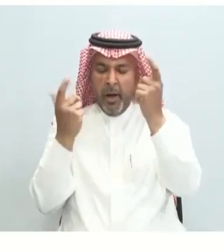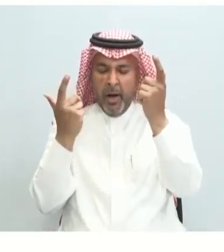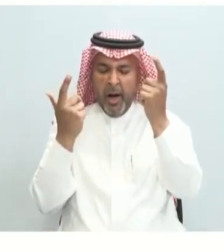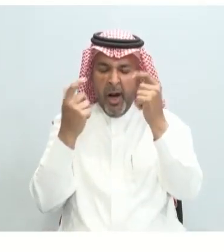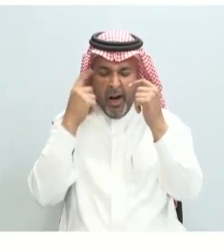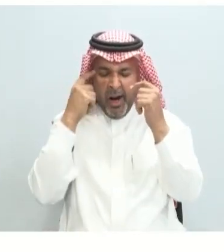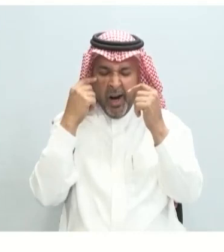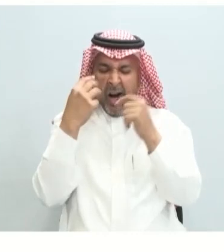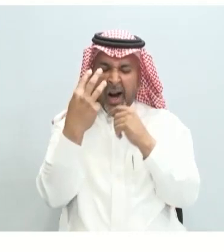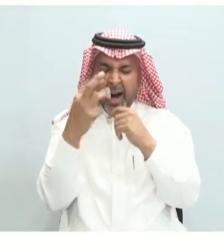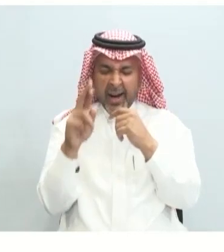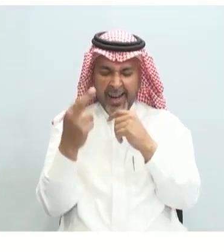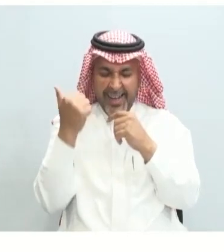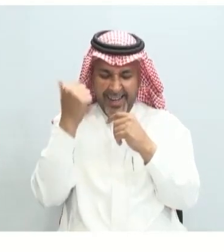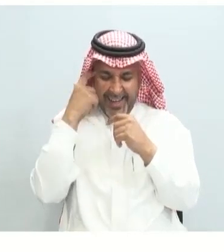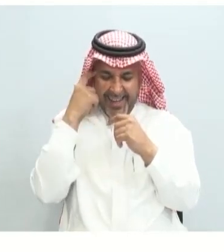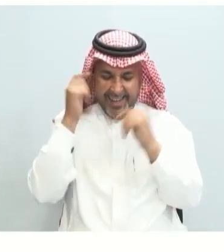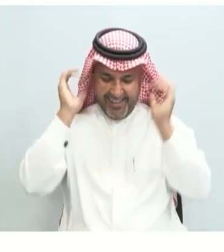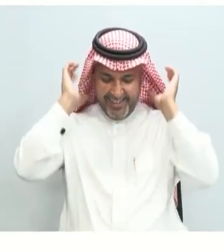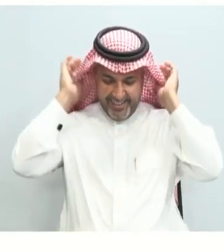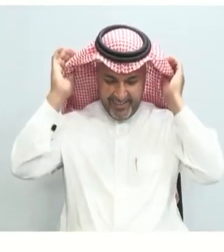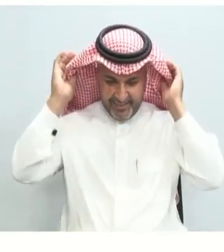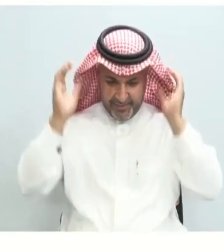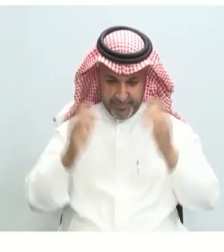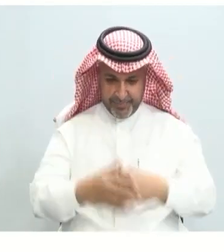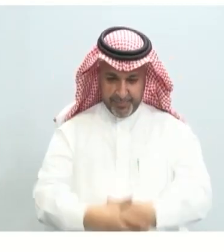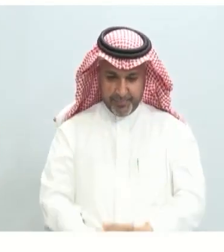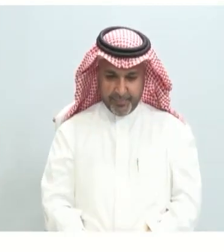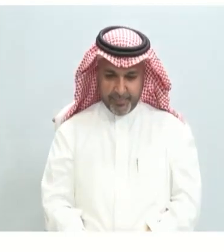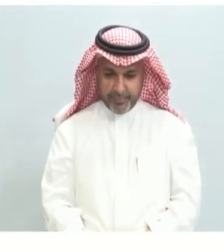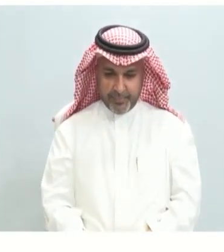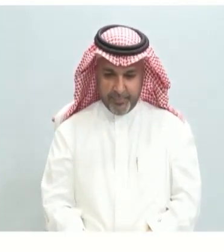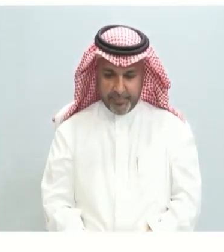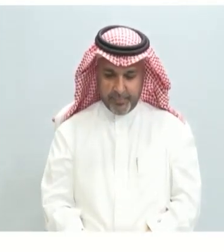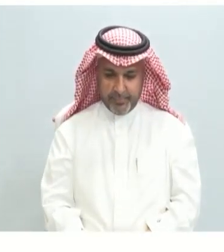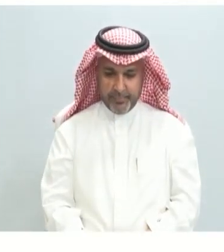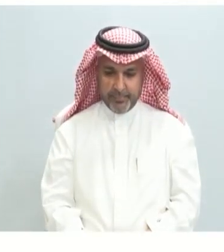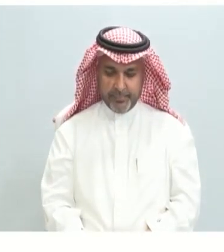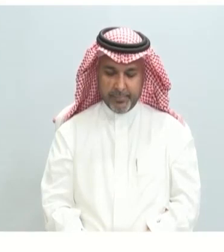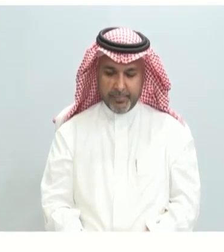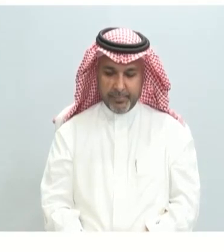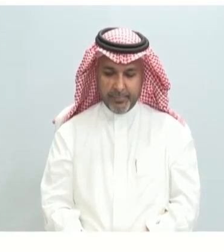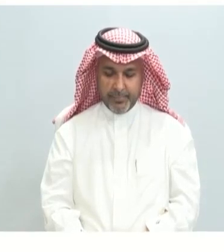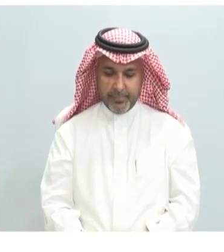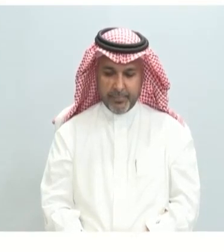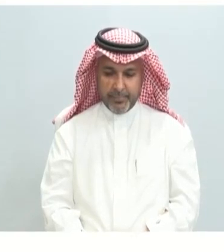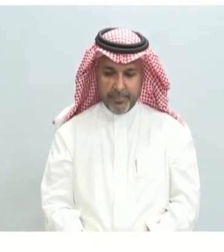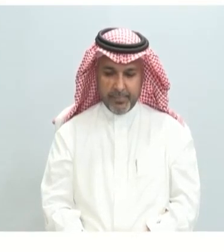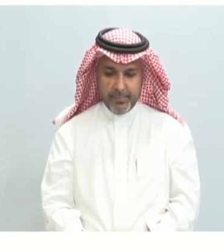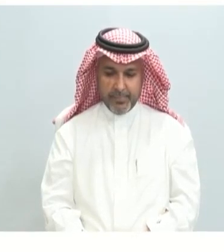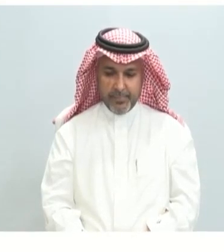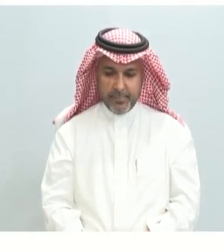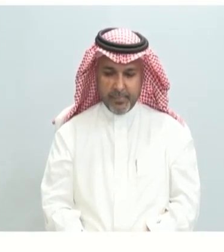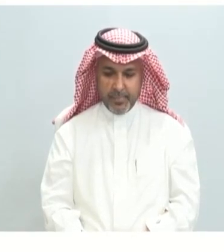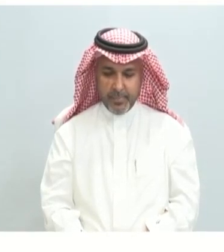بهذه الصوره اذا كذا نكون اوجدنا هذه المسافه بانها 3.6 متر بهذا الشكل